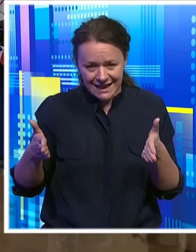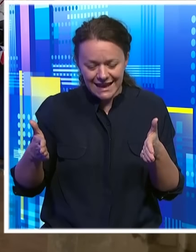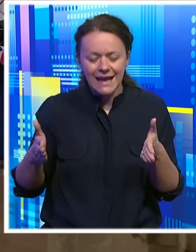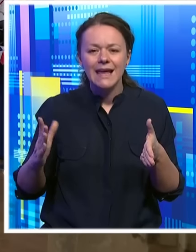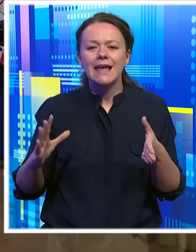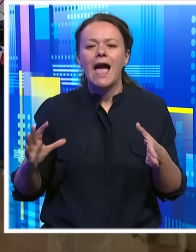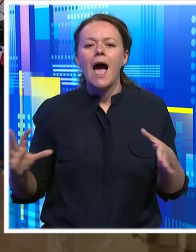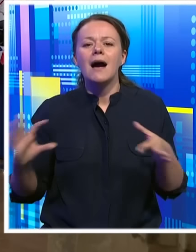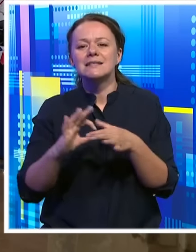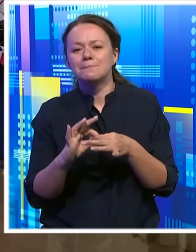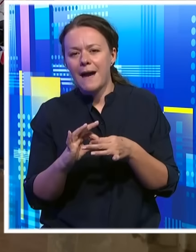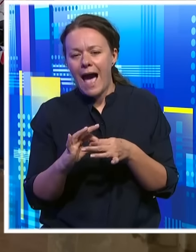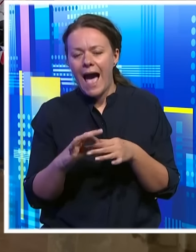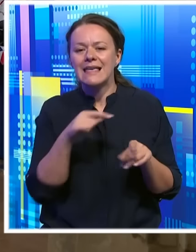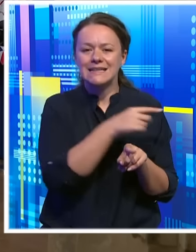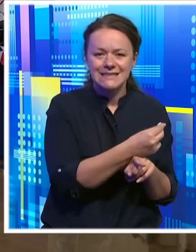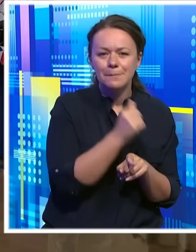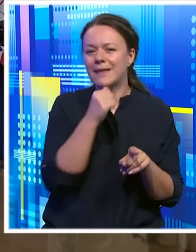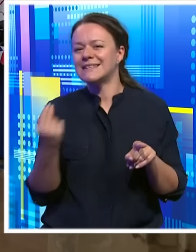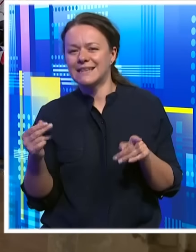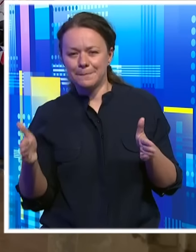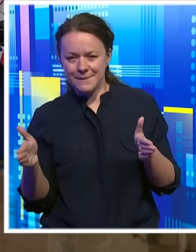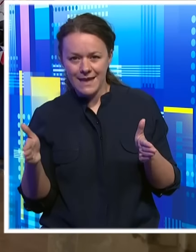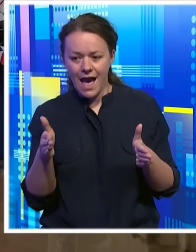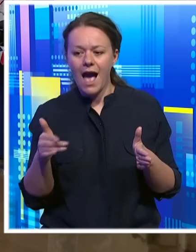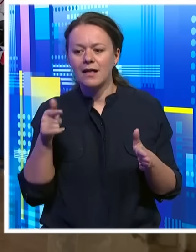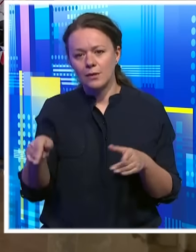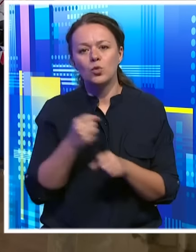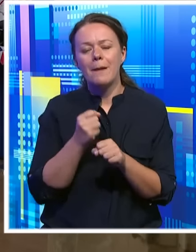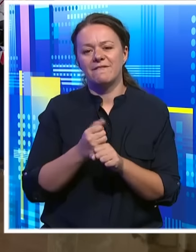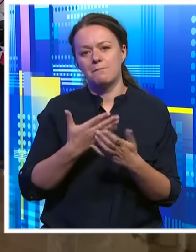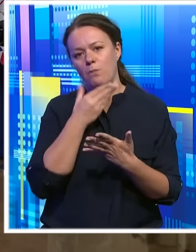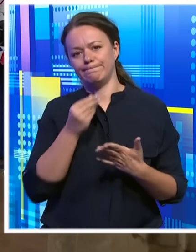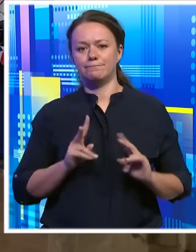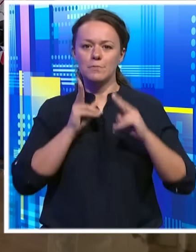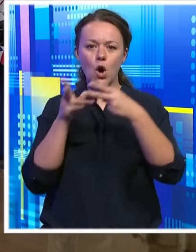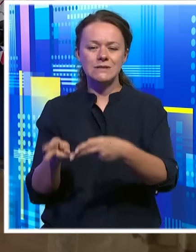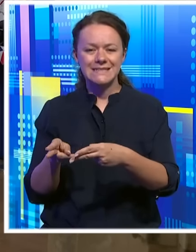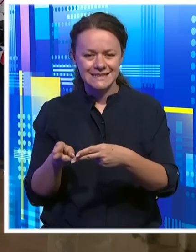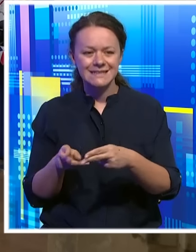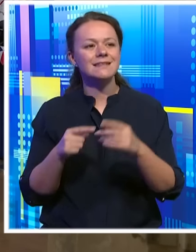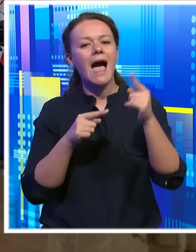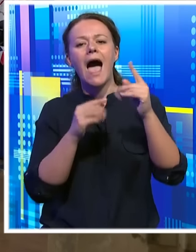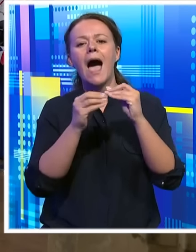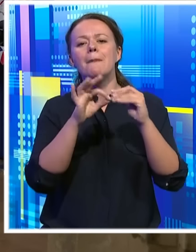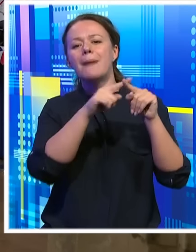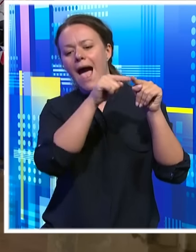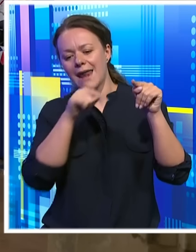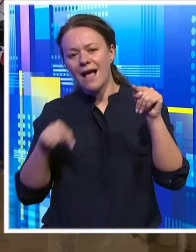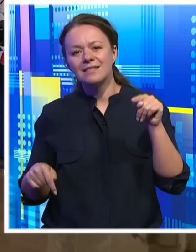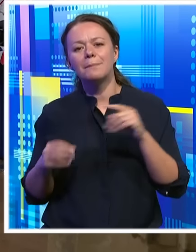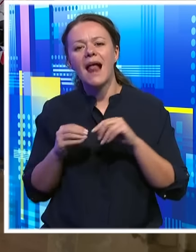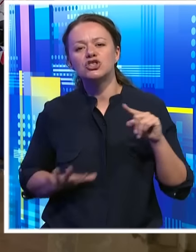dva dela Srbije, a ne Rumuniju i Srbiju, podignemo velelepni most kako bismo spojili Banat sa Braničevskim okrugom,